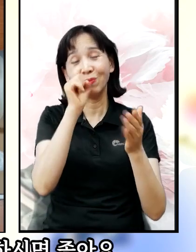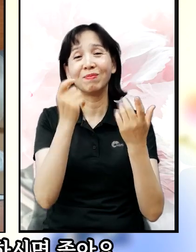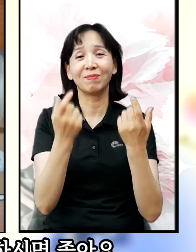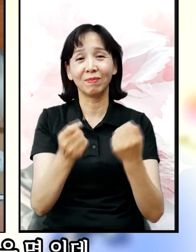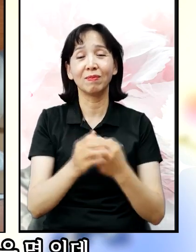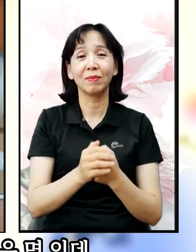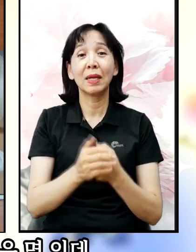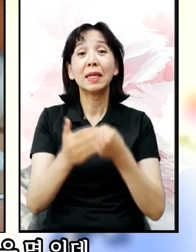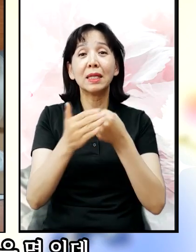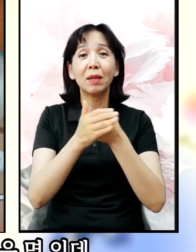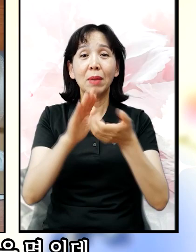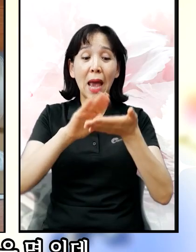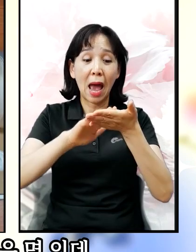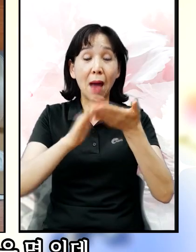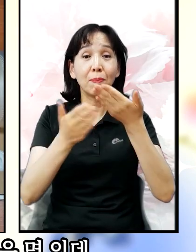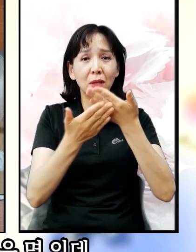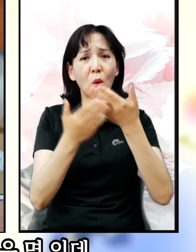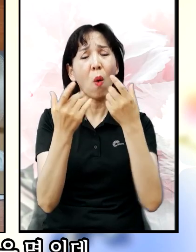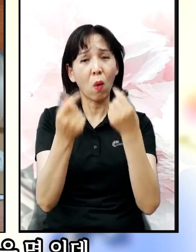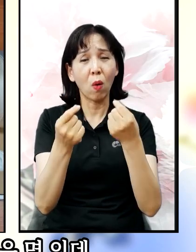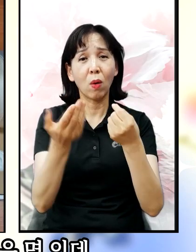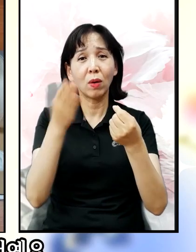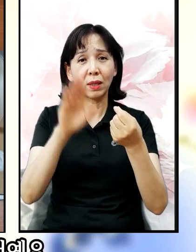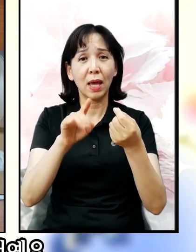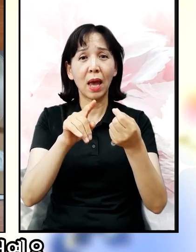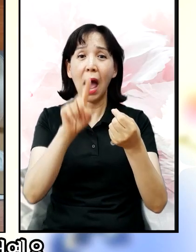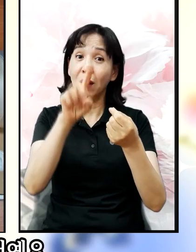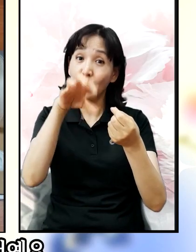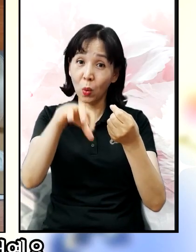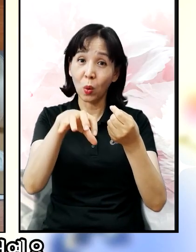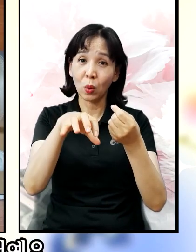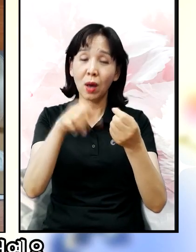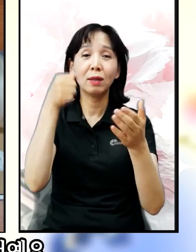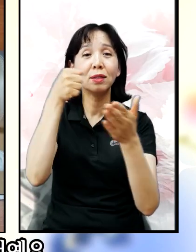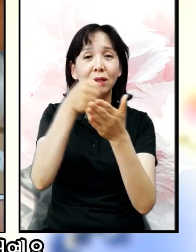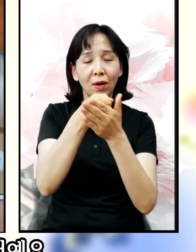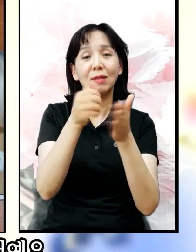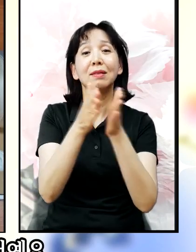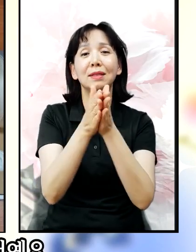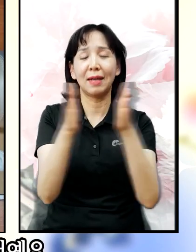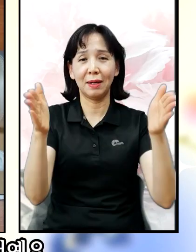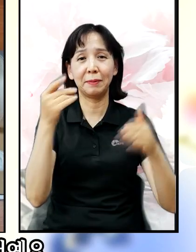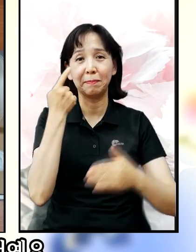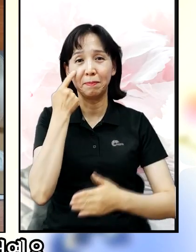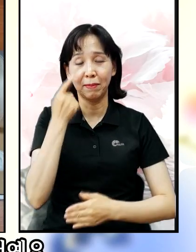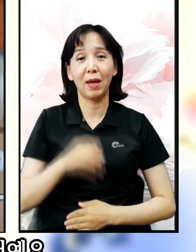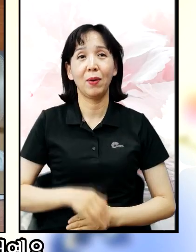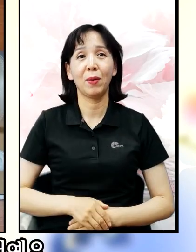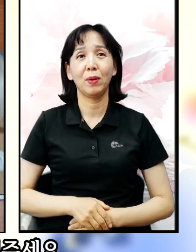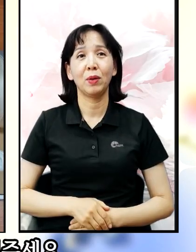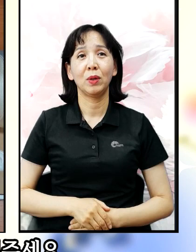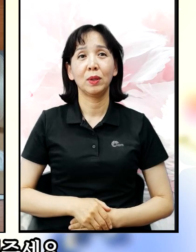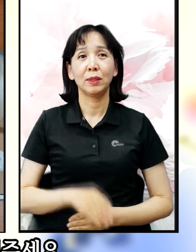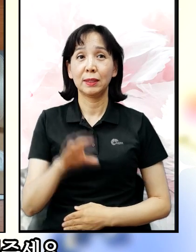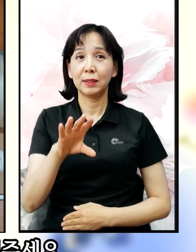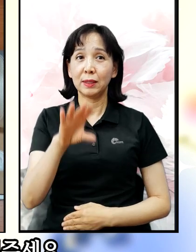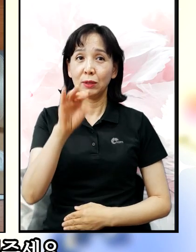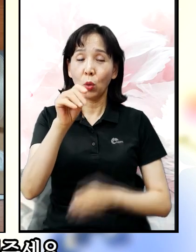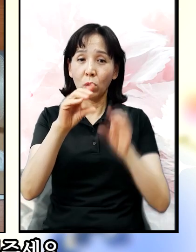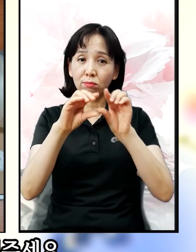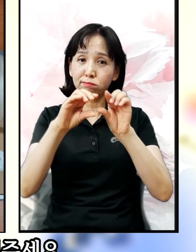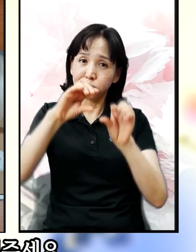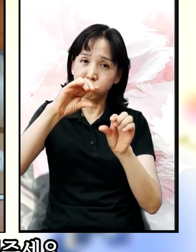좋아요. 그래서 우리가 이제 앞뒤가 똑같은 면인데 한 면을 정해서 시작을 할 거예요.